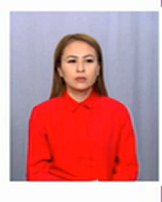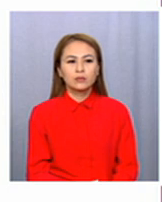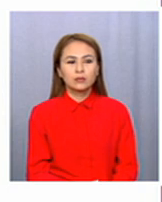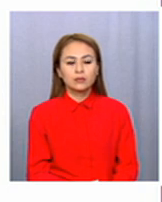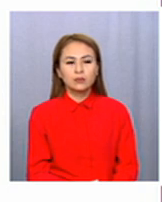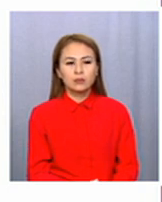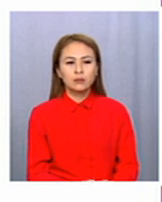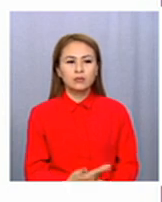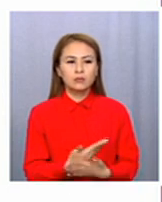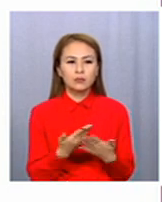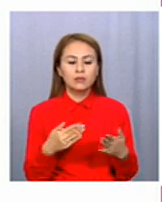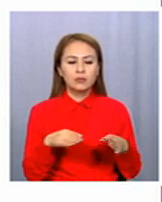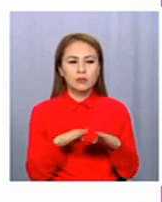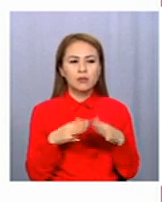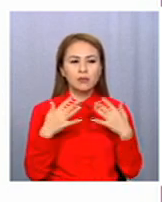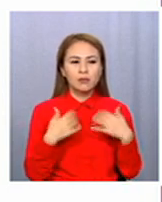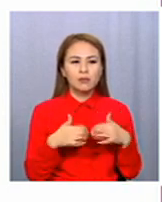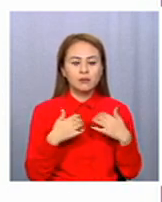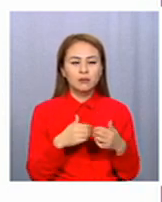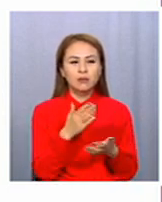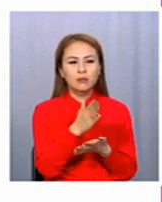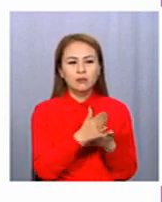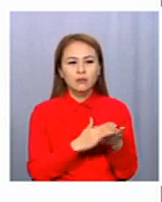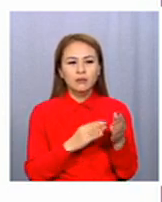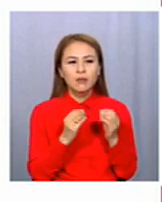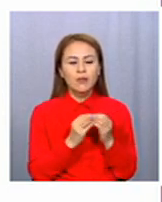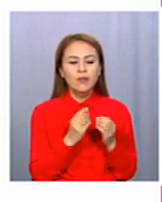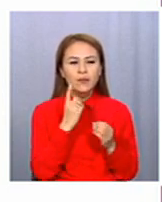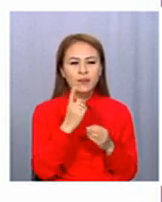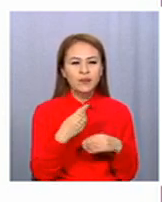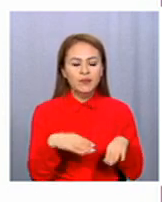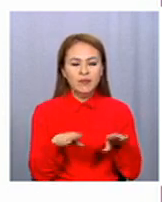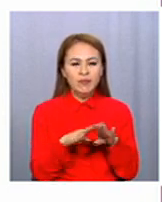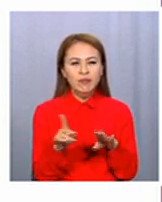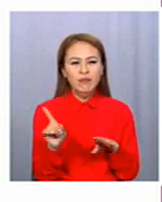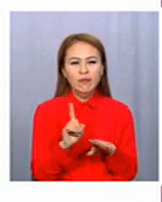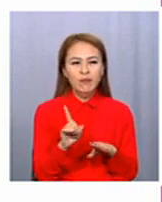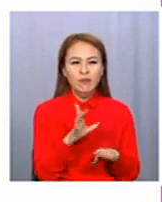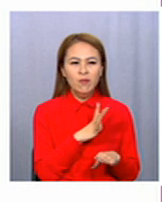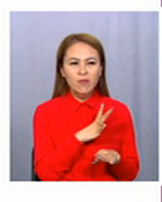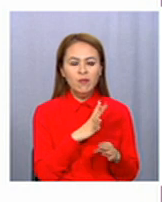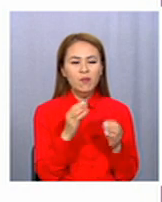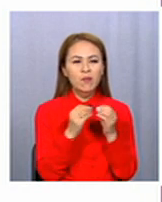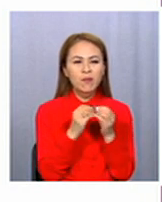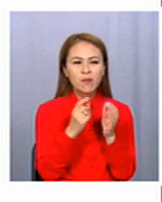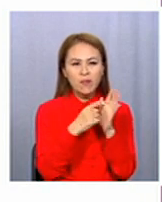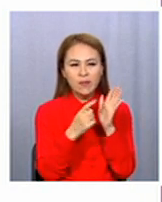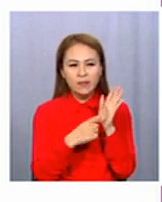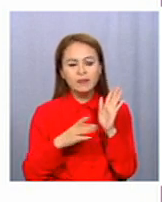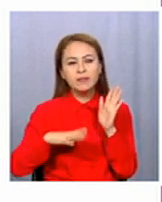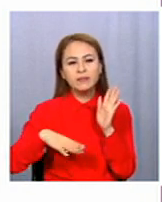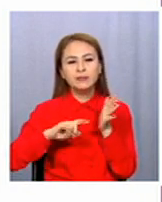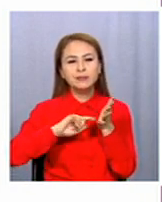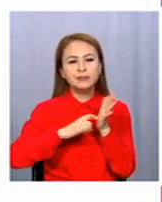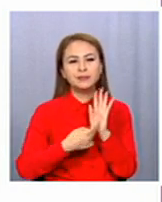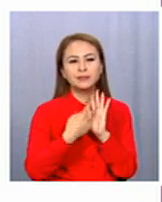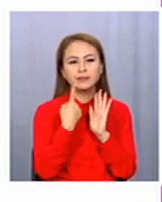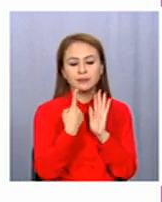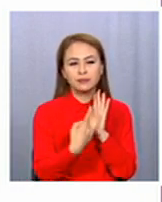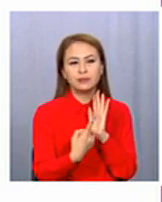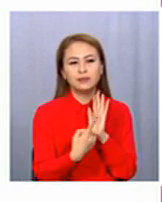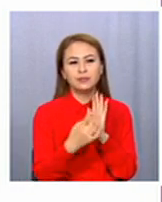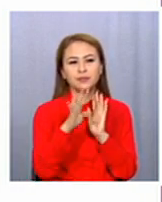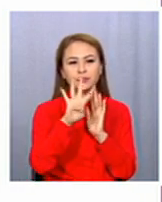Осы санның оннан бір бөлігін анықтаймыз. Ол үшін онға бөліп, бірге көбейтеміз.